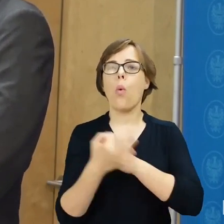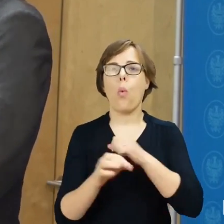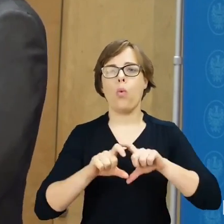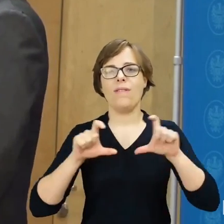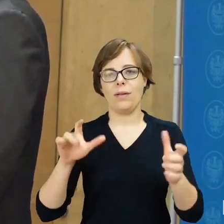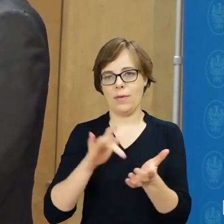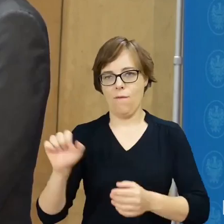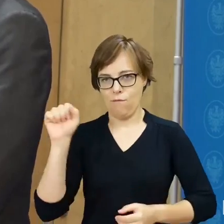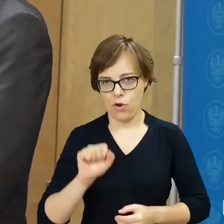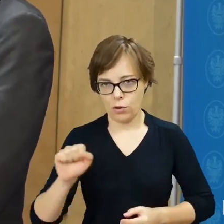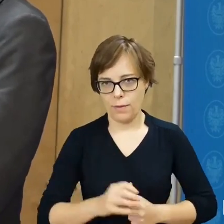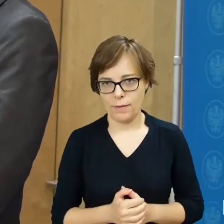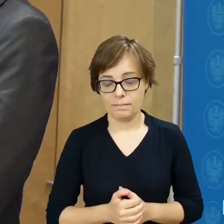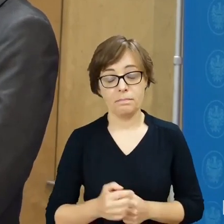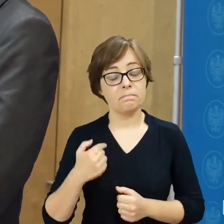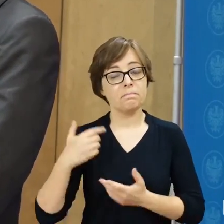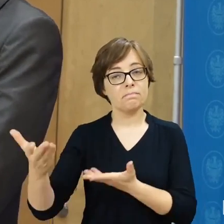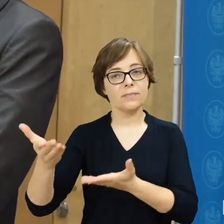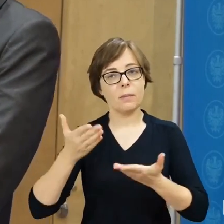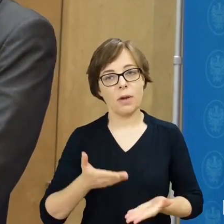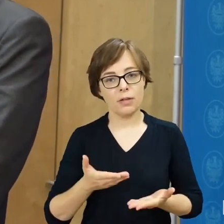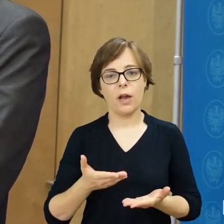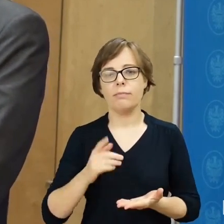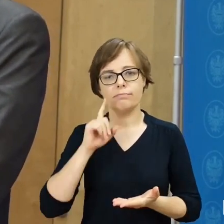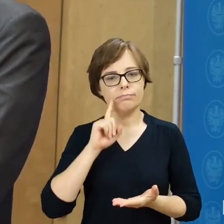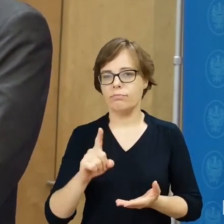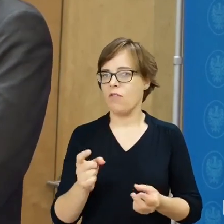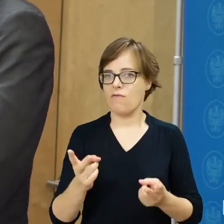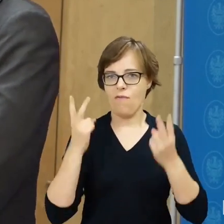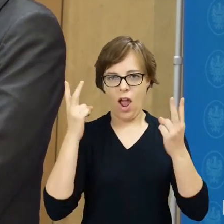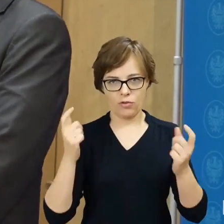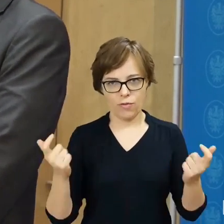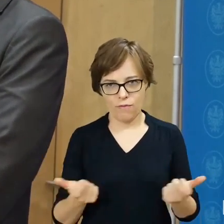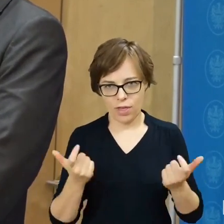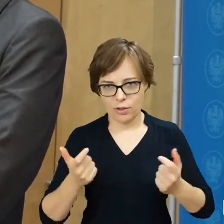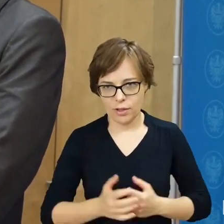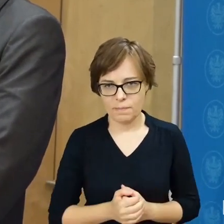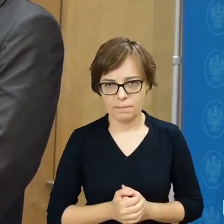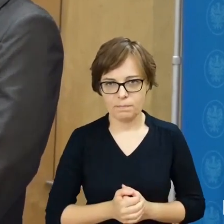i zaprosić na niebagatelnego znaczenia wydarzenie. Wydarzenie,